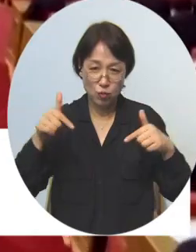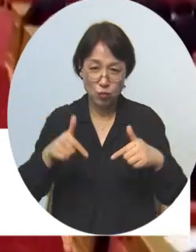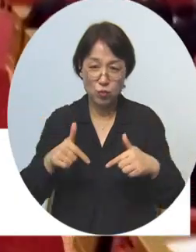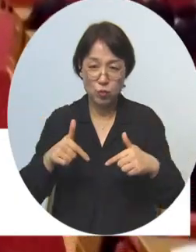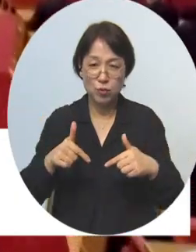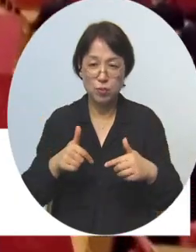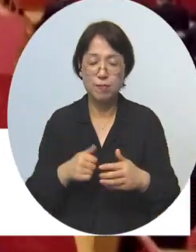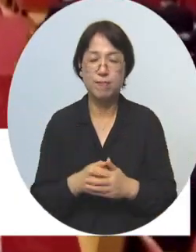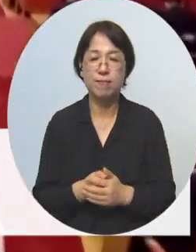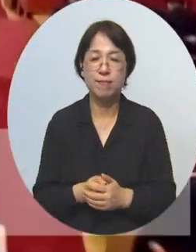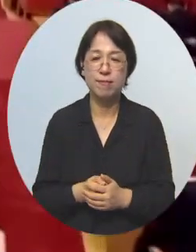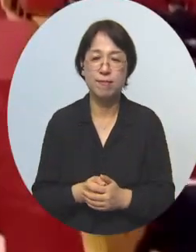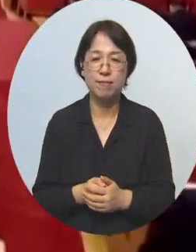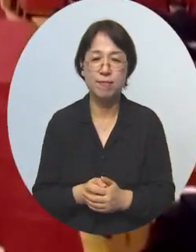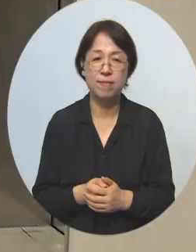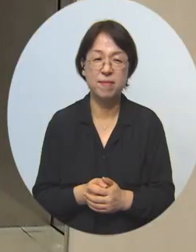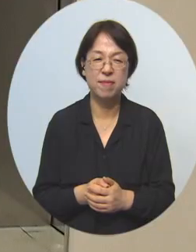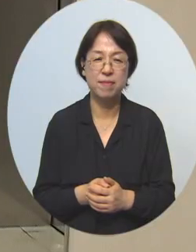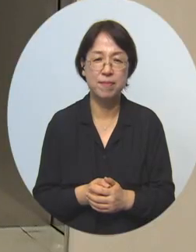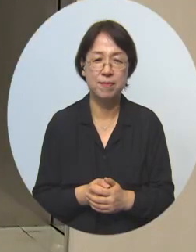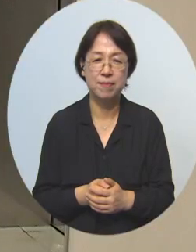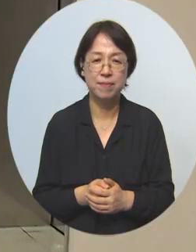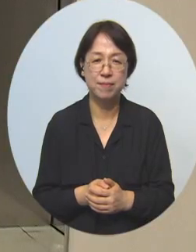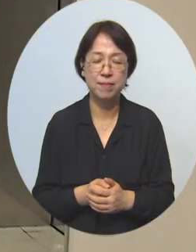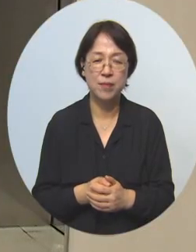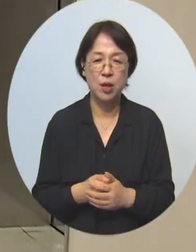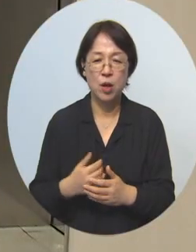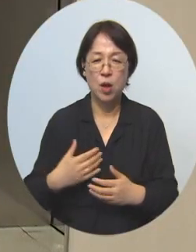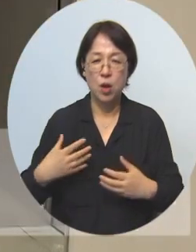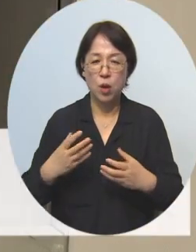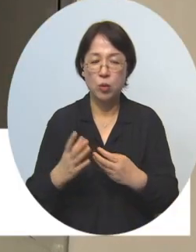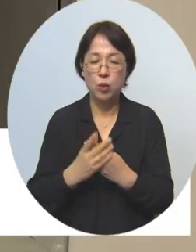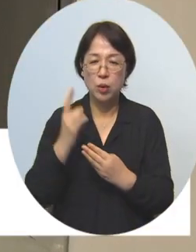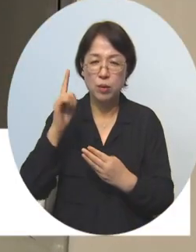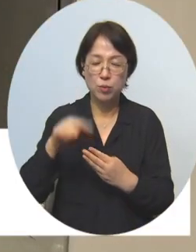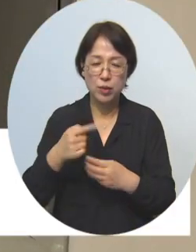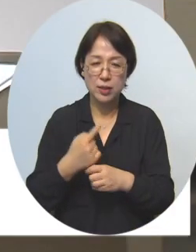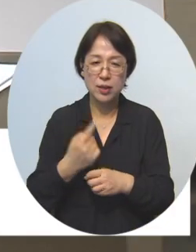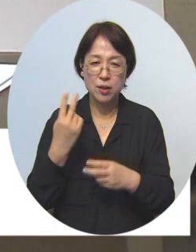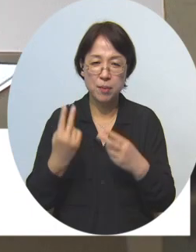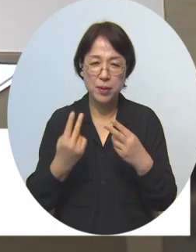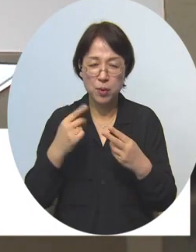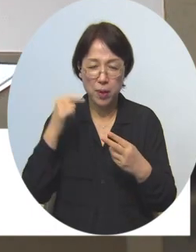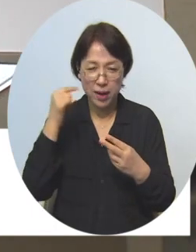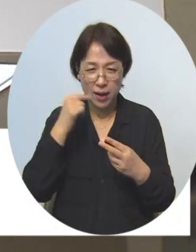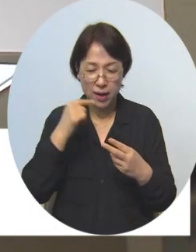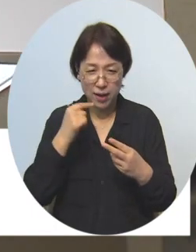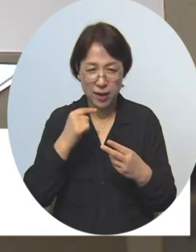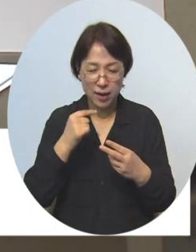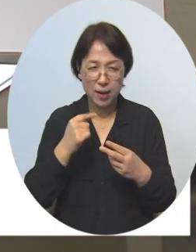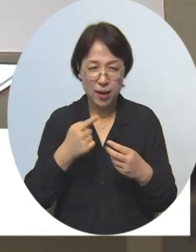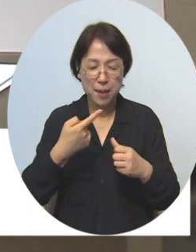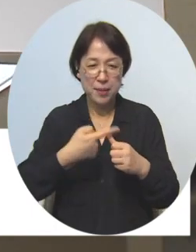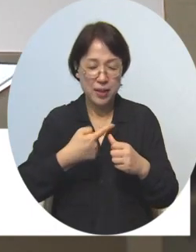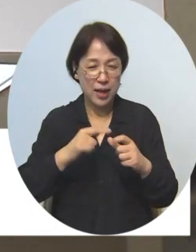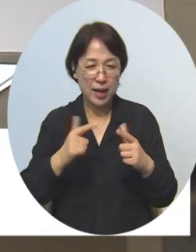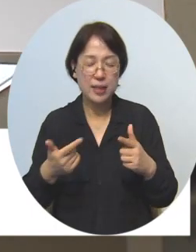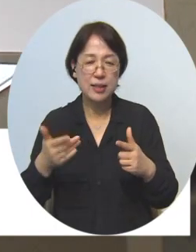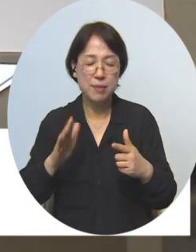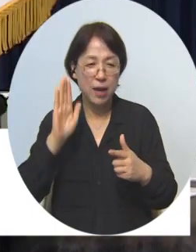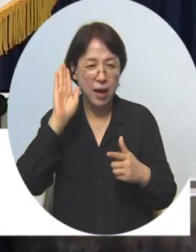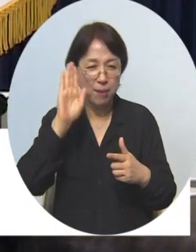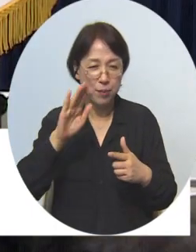비교하면 수위가 낮아졌습니다. 이에 대해 통일부는 예년에 비해서 강경한 톤은 아니지만 향후 동향을